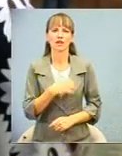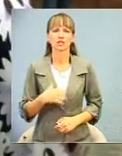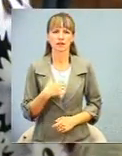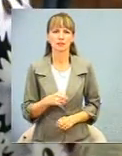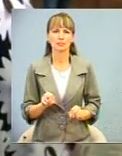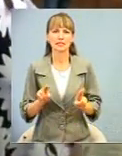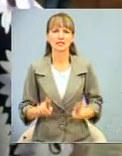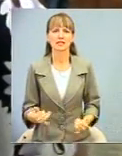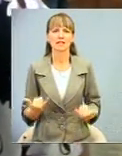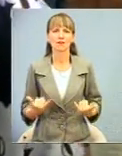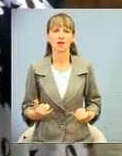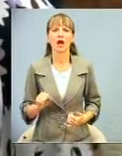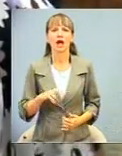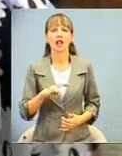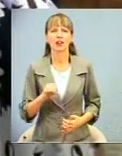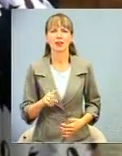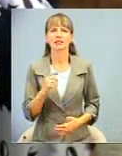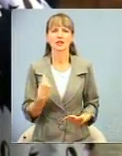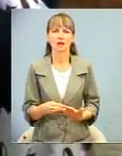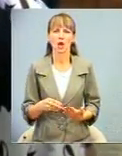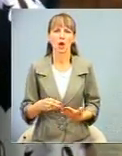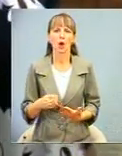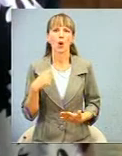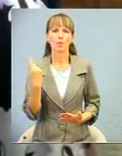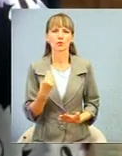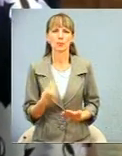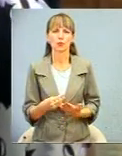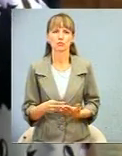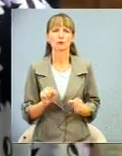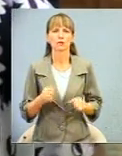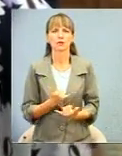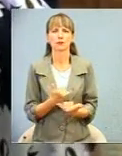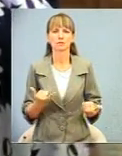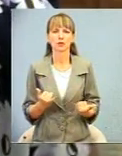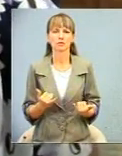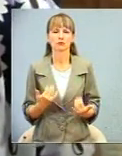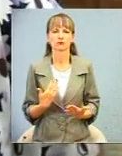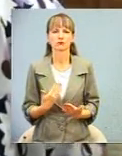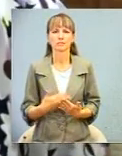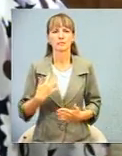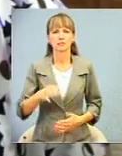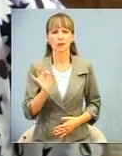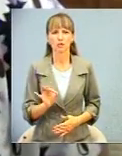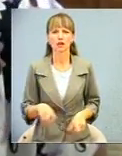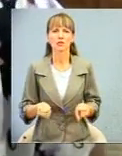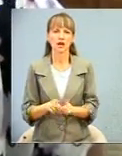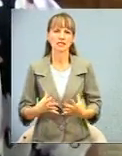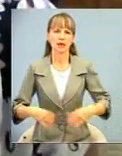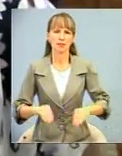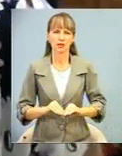специфіка сьогоднішня. Але ж за кошти обласного бюджету могли забезпечити майже 50% таких